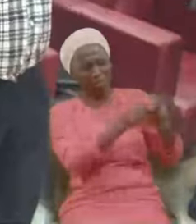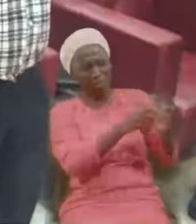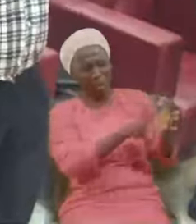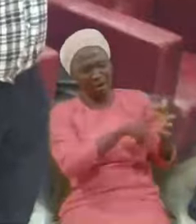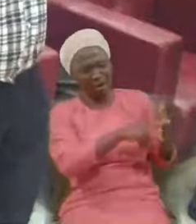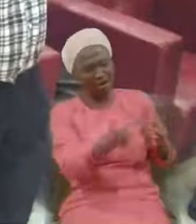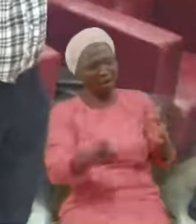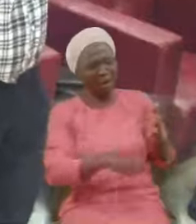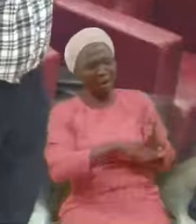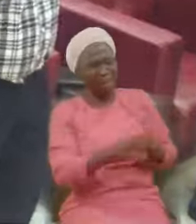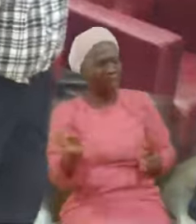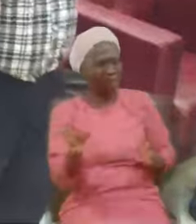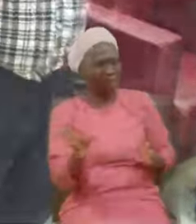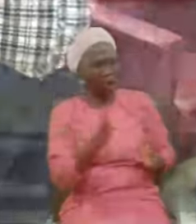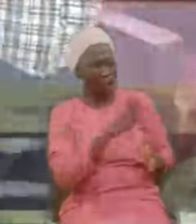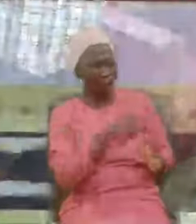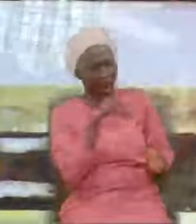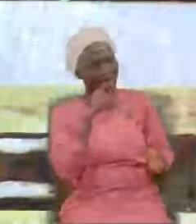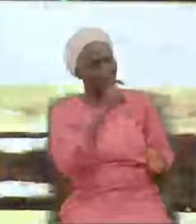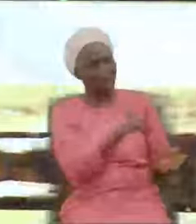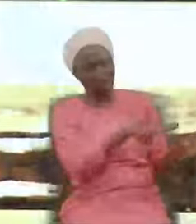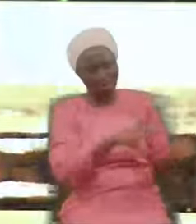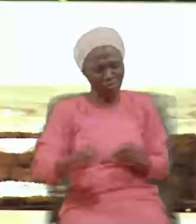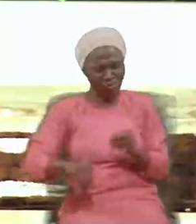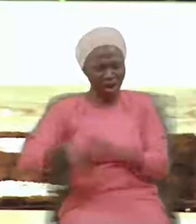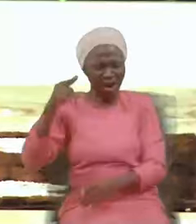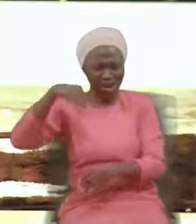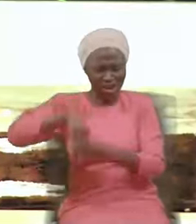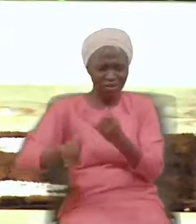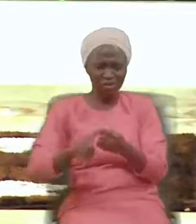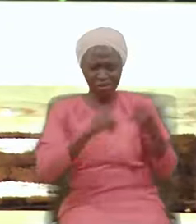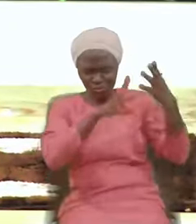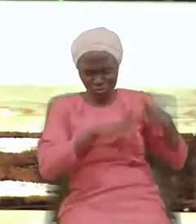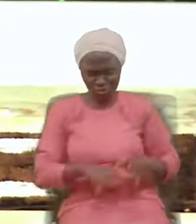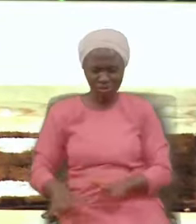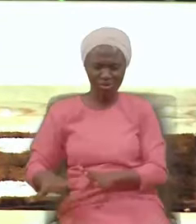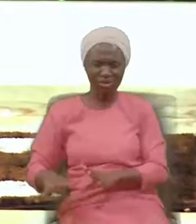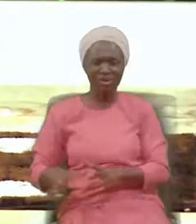de là et jette-toi dans la mer.